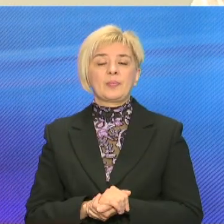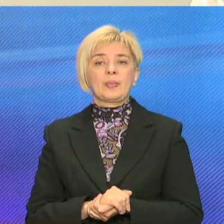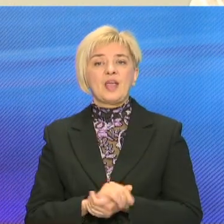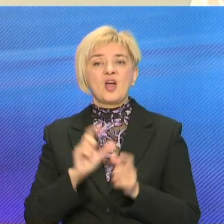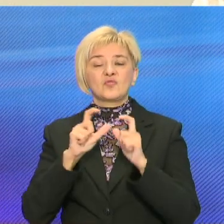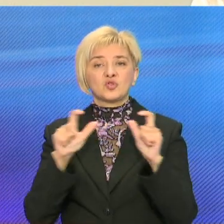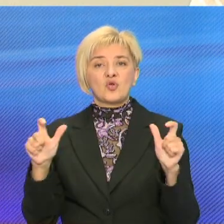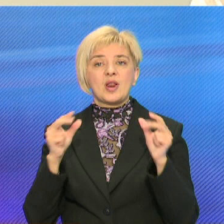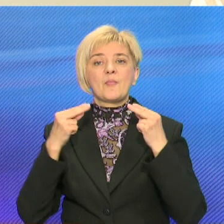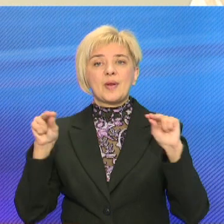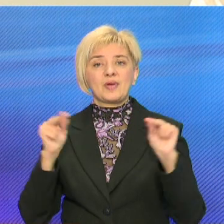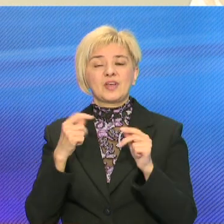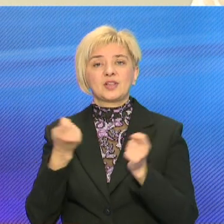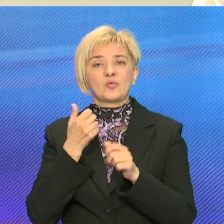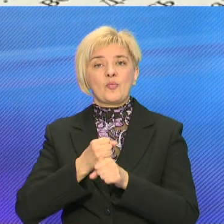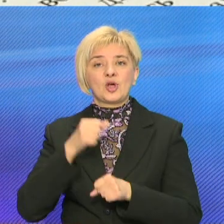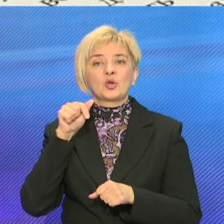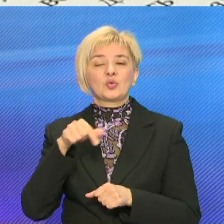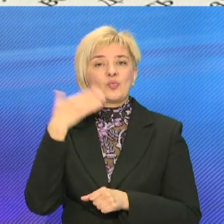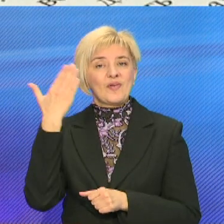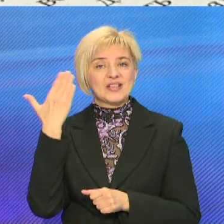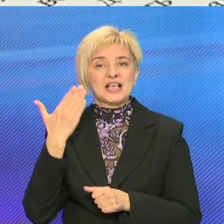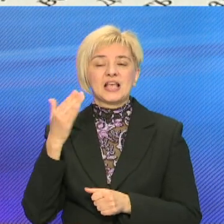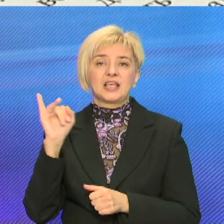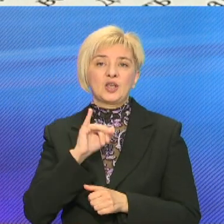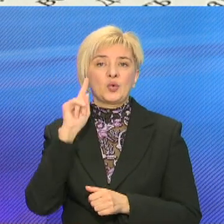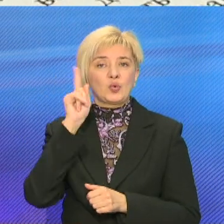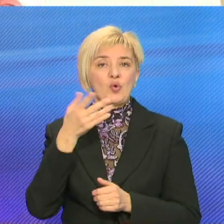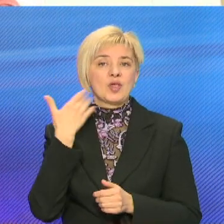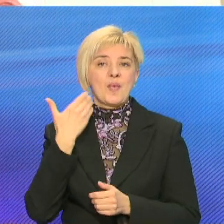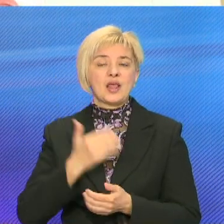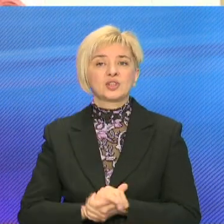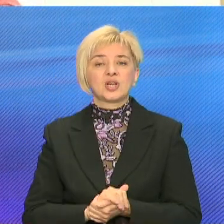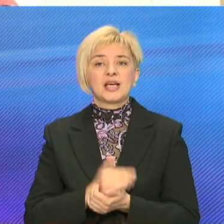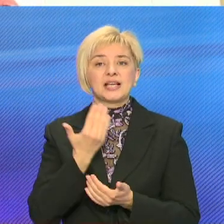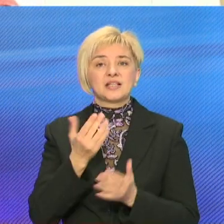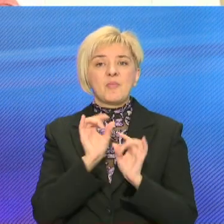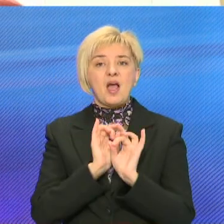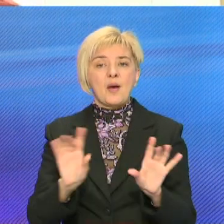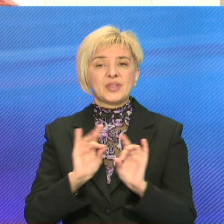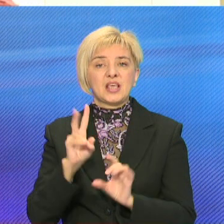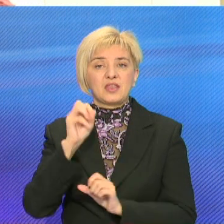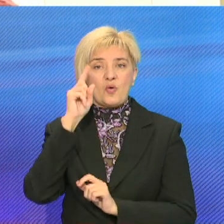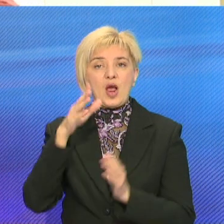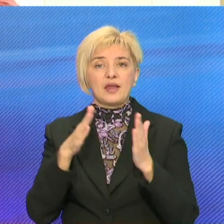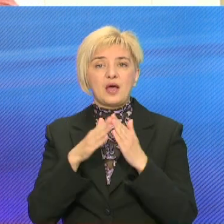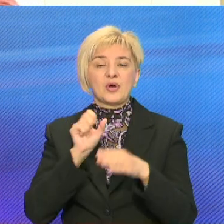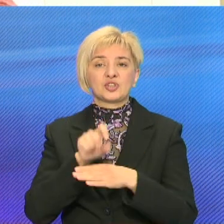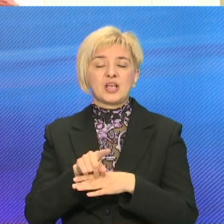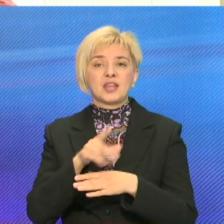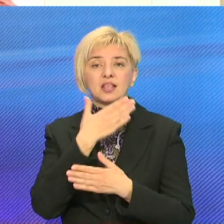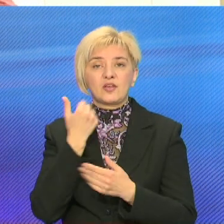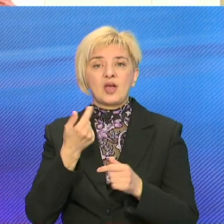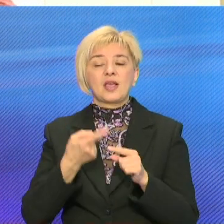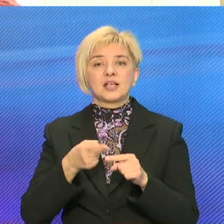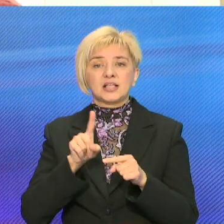немного построже, тут повеселее и уроки полегче. Тебе объяснили на уроке, а домашнего задания у тебя нету.